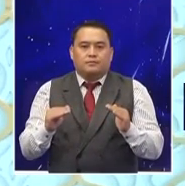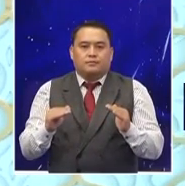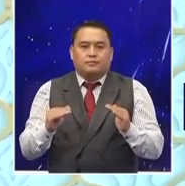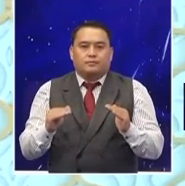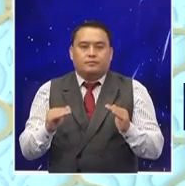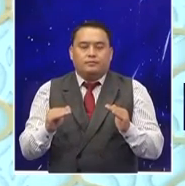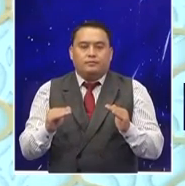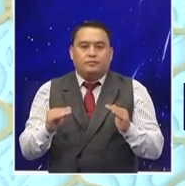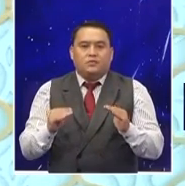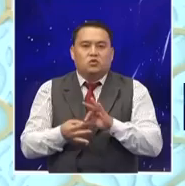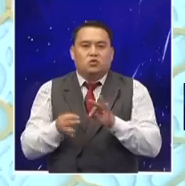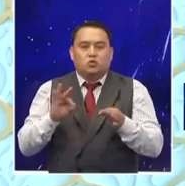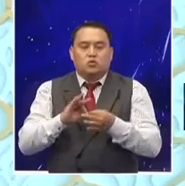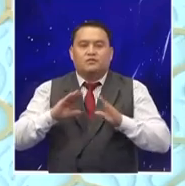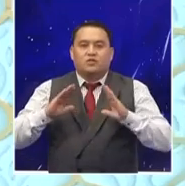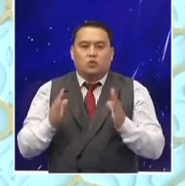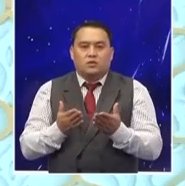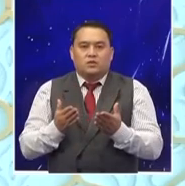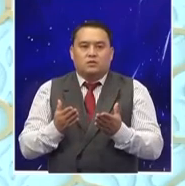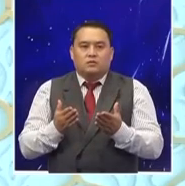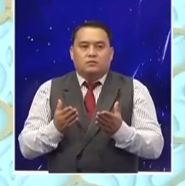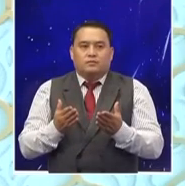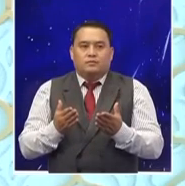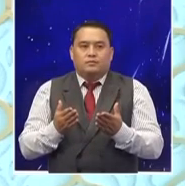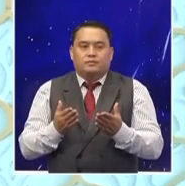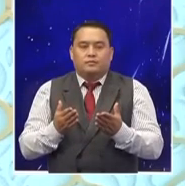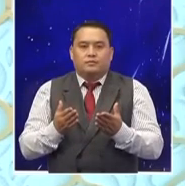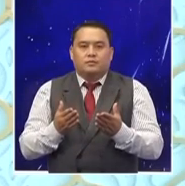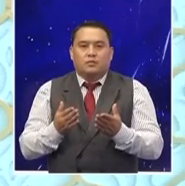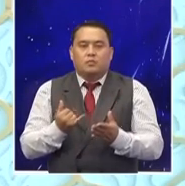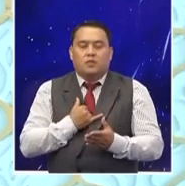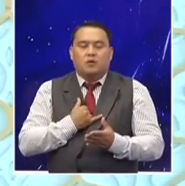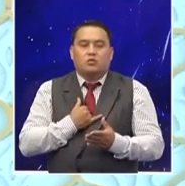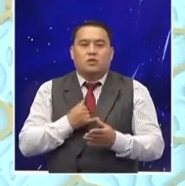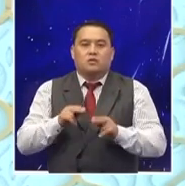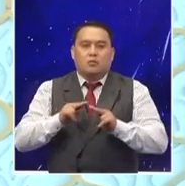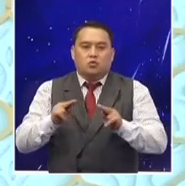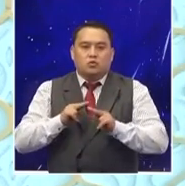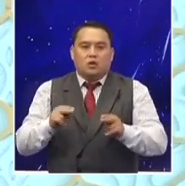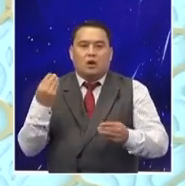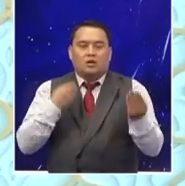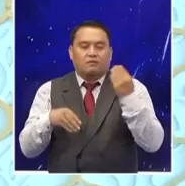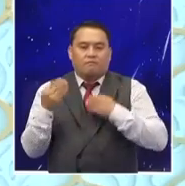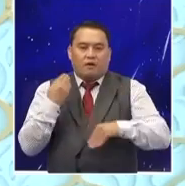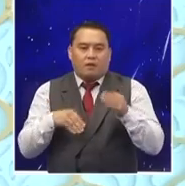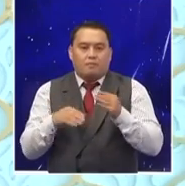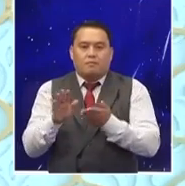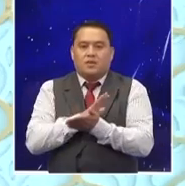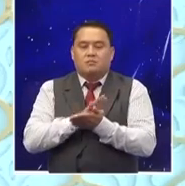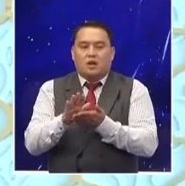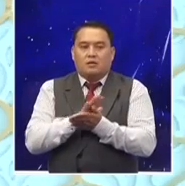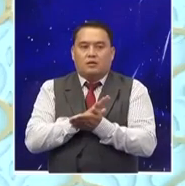оказавшись в другой ситуации мы там пансионате их обучаем одеваем бесплатно